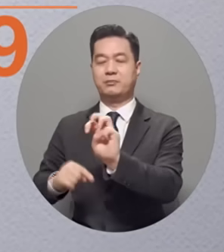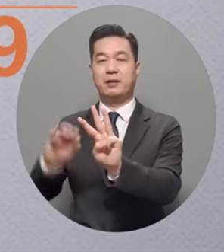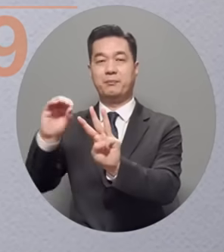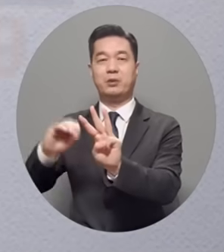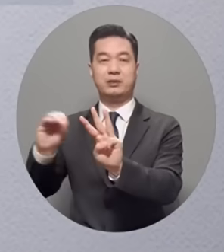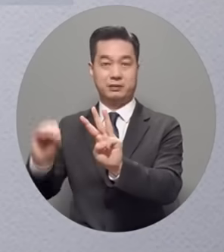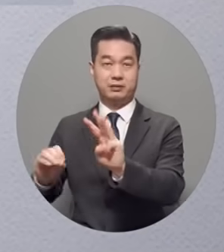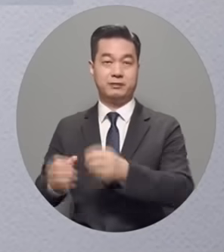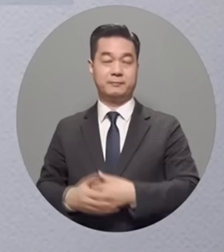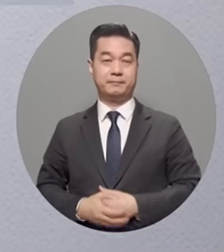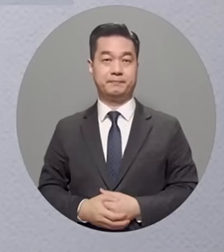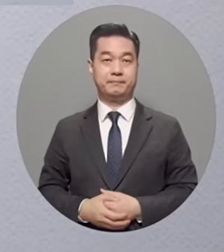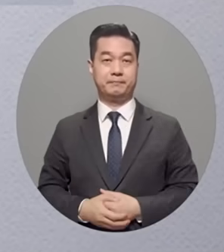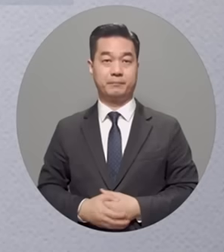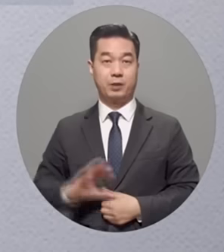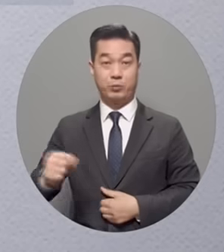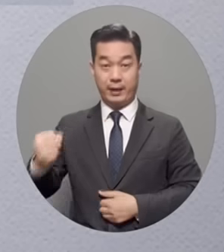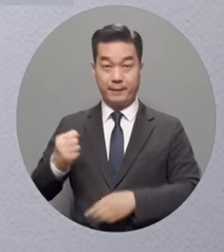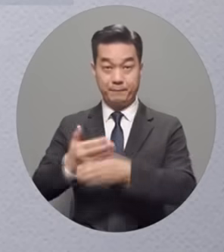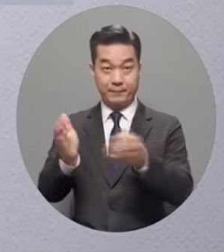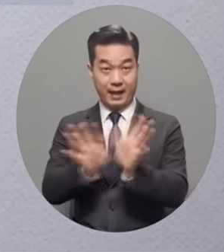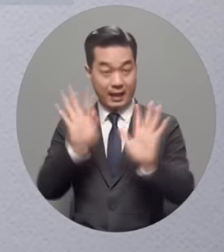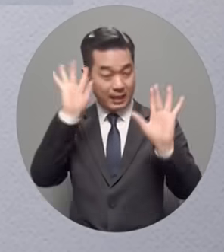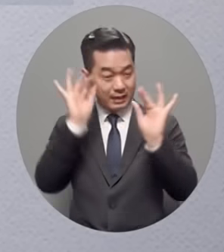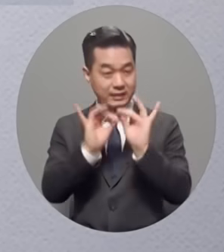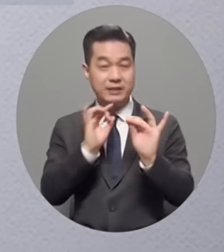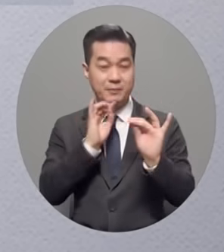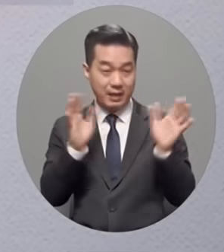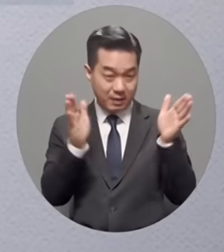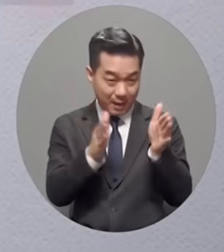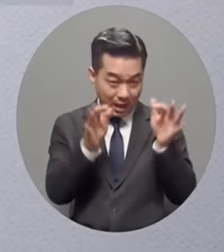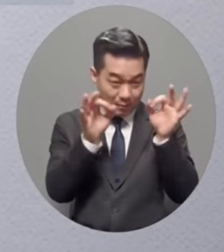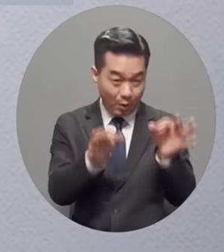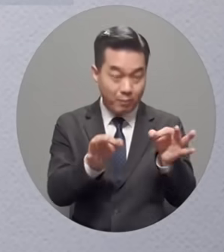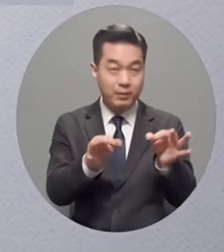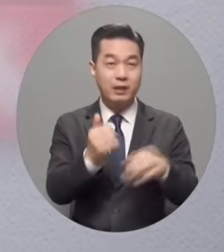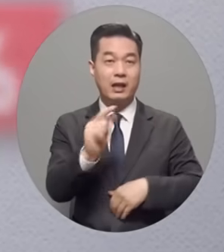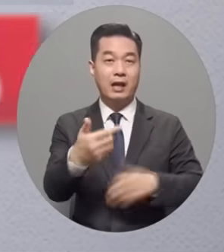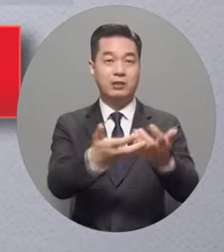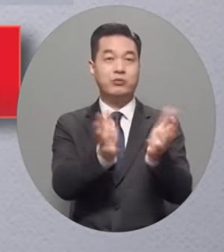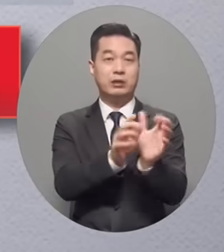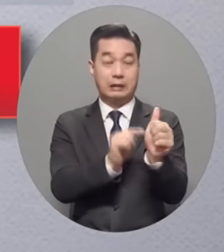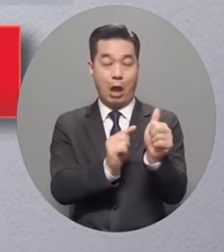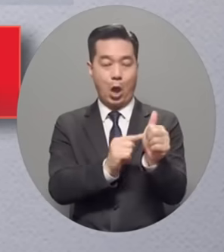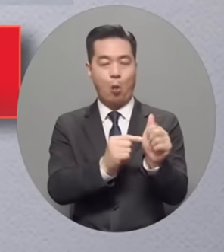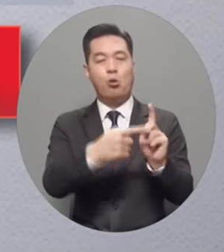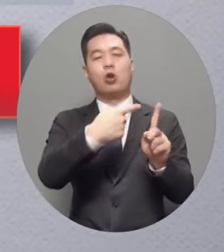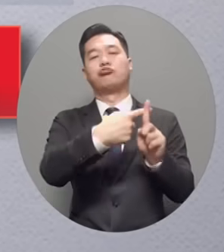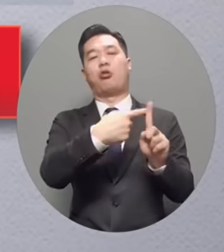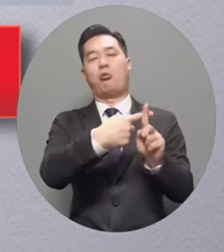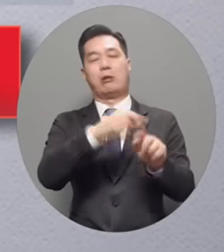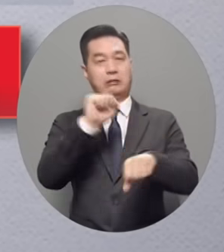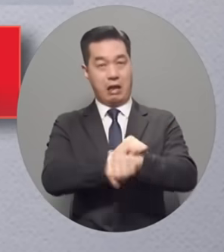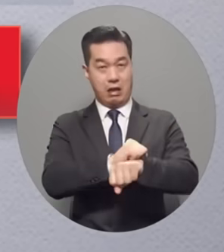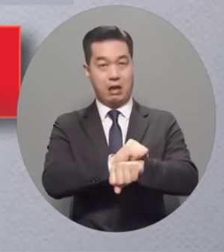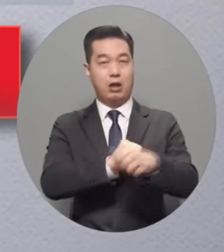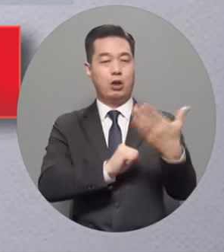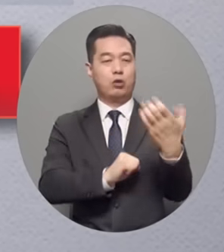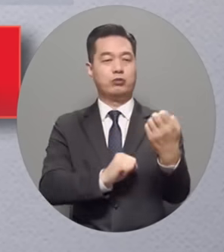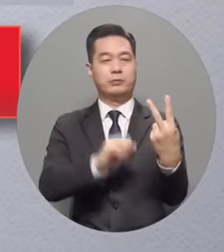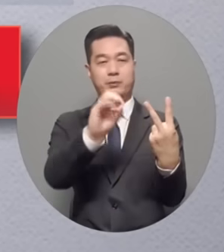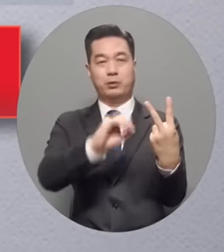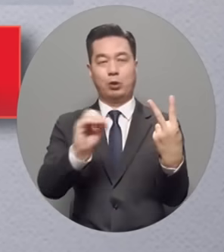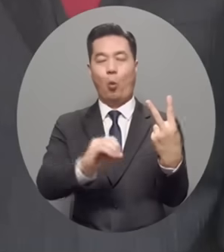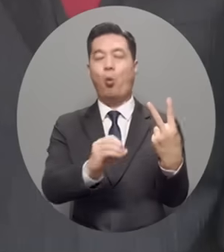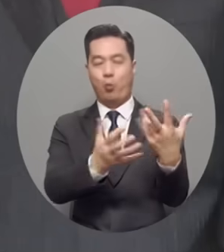43%였습니다. 국민의힘 지지층만 놓고 보면 한 위원장에 대한 긍정적 기대가 92%로 매우 높게